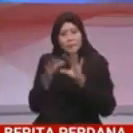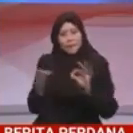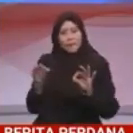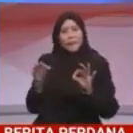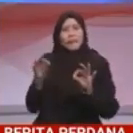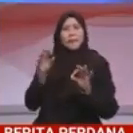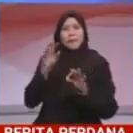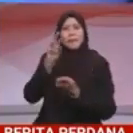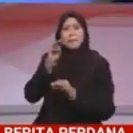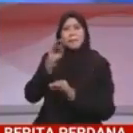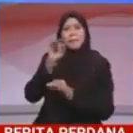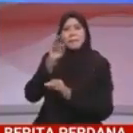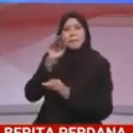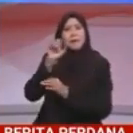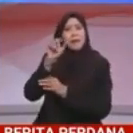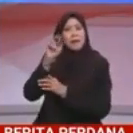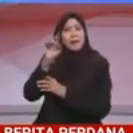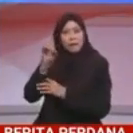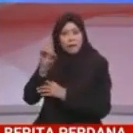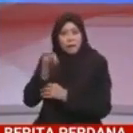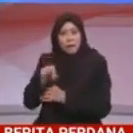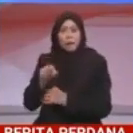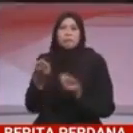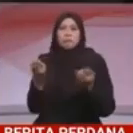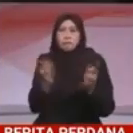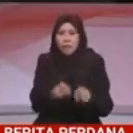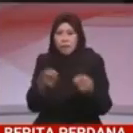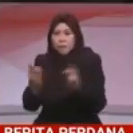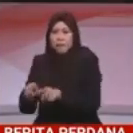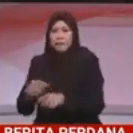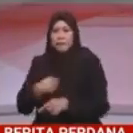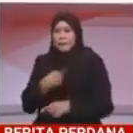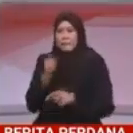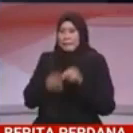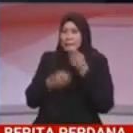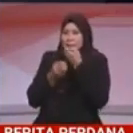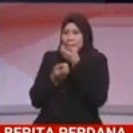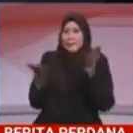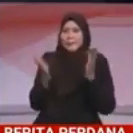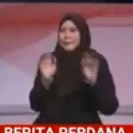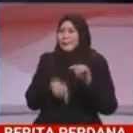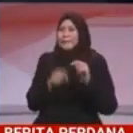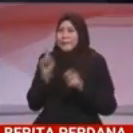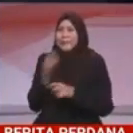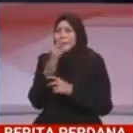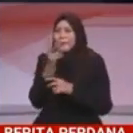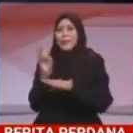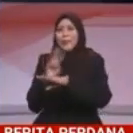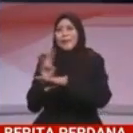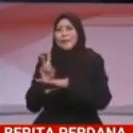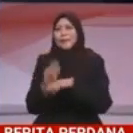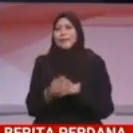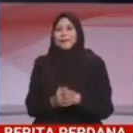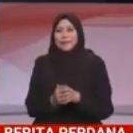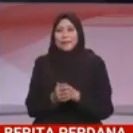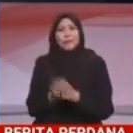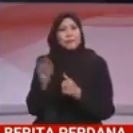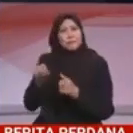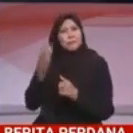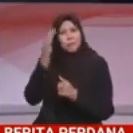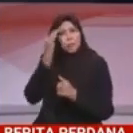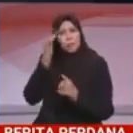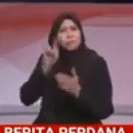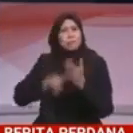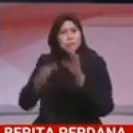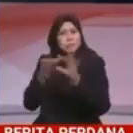Mimalan. Lepas tu macam-macam jadilah, itu yang kena tengoklah. Saya tak boleh bagi spoiler. Siapa-siapa yang ingin tahu apa cerita di